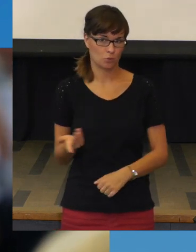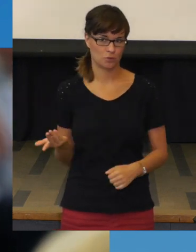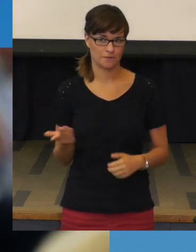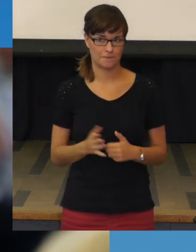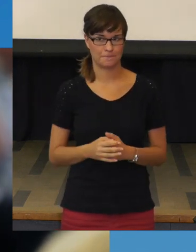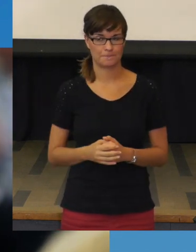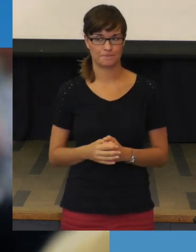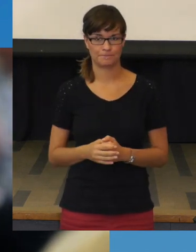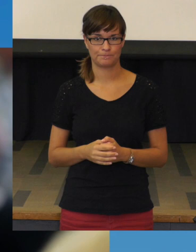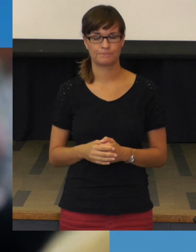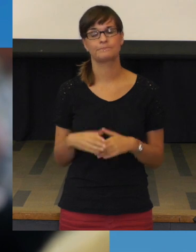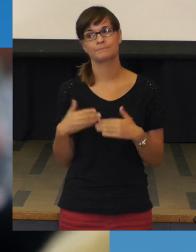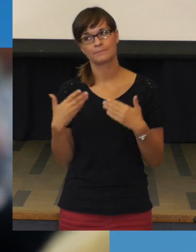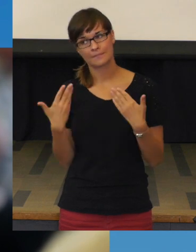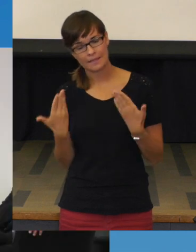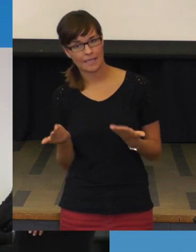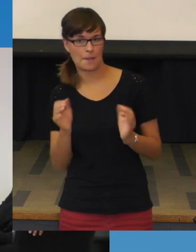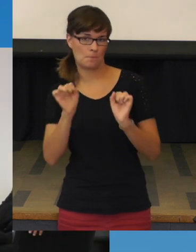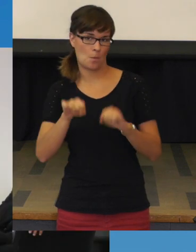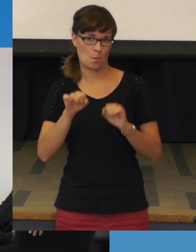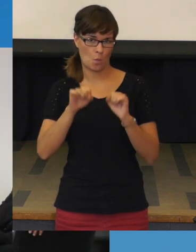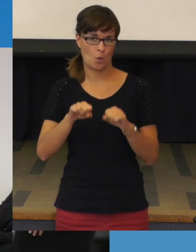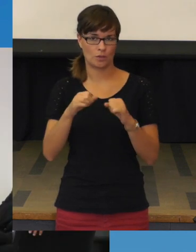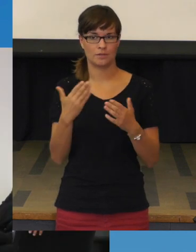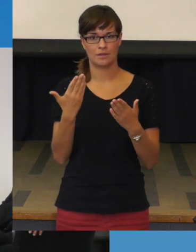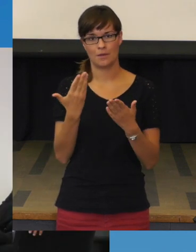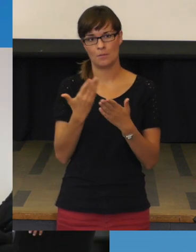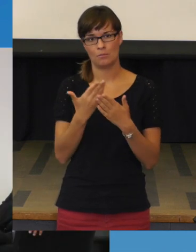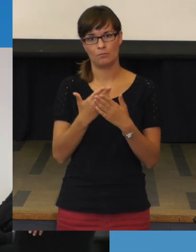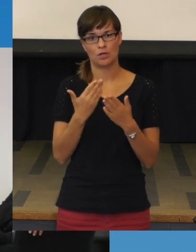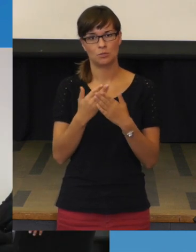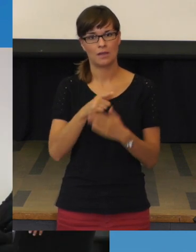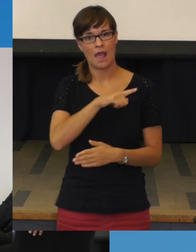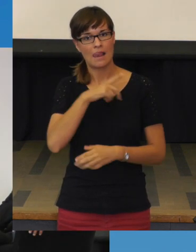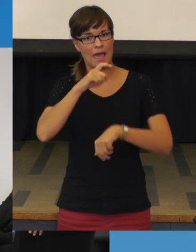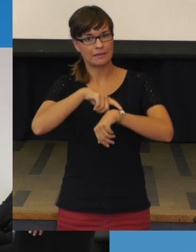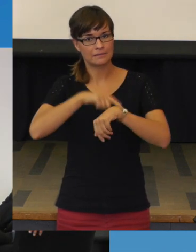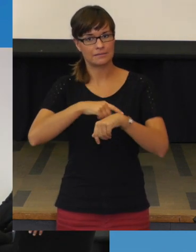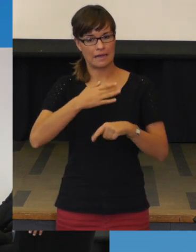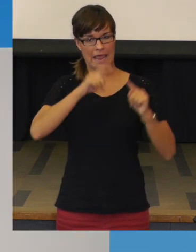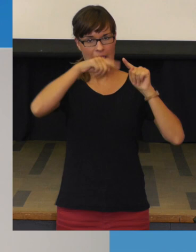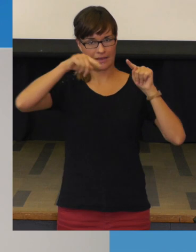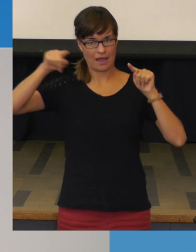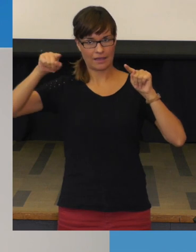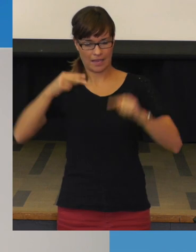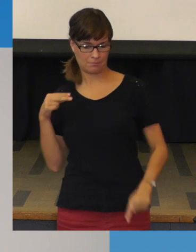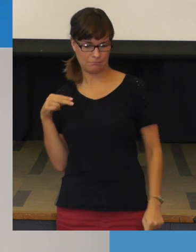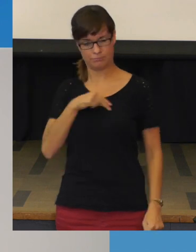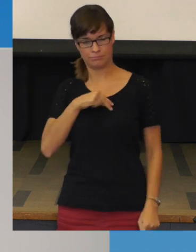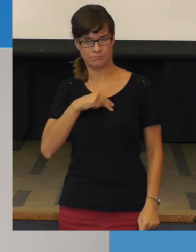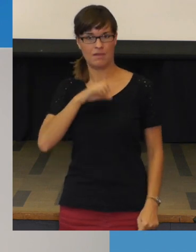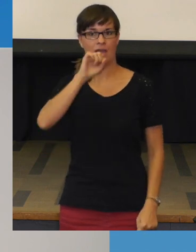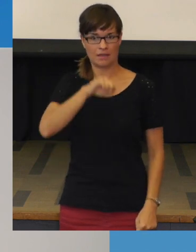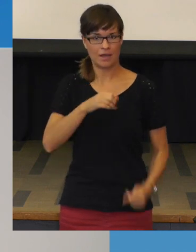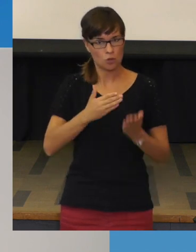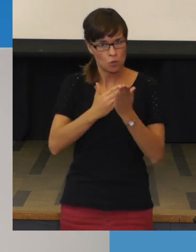Das gibt Möglichkeiten, zum Beispiel durch Einbau so kleiner Langzeit-EKGs zu überprüfen, ob sie wieder Vorhofflimmern haben